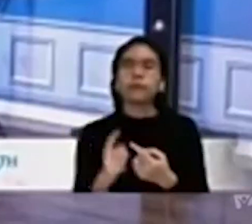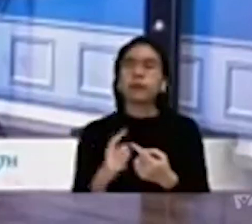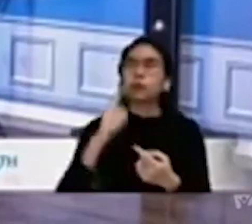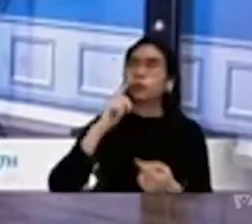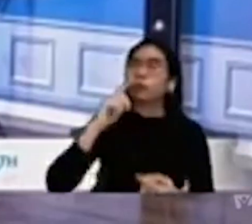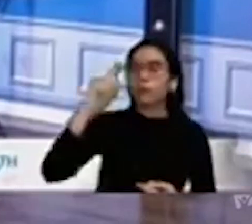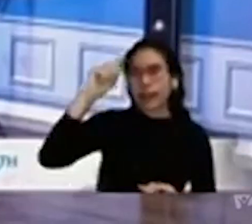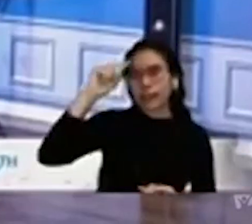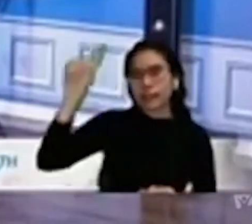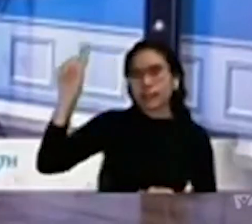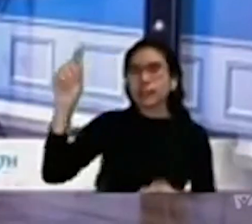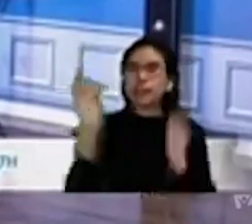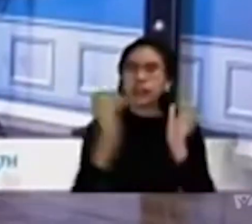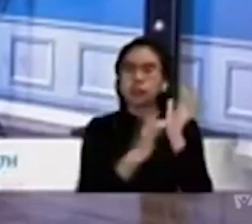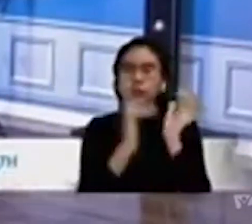Yesusku